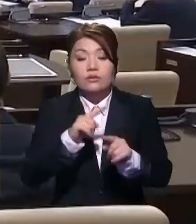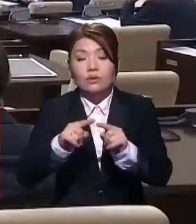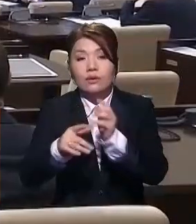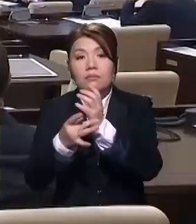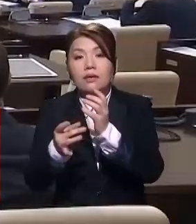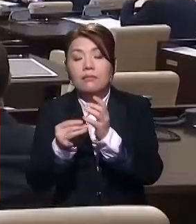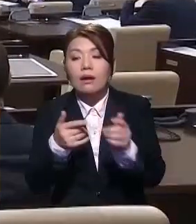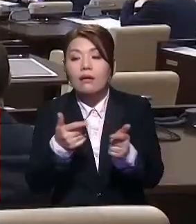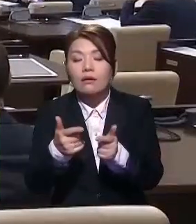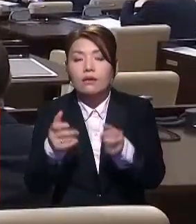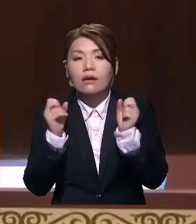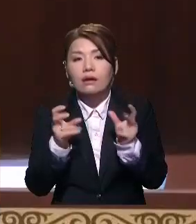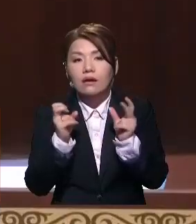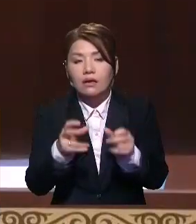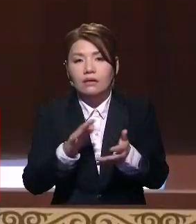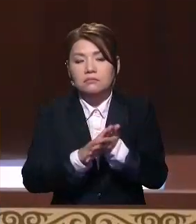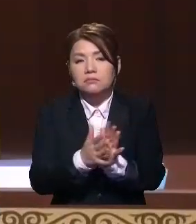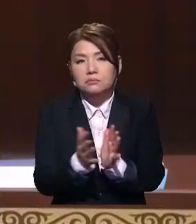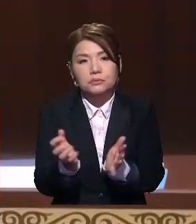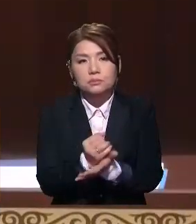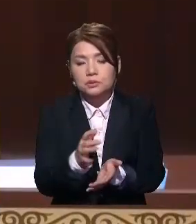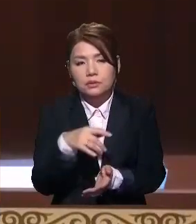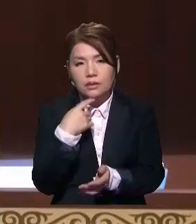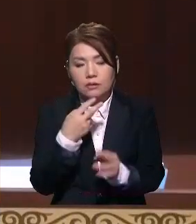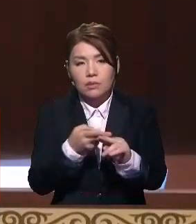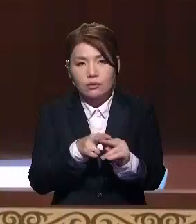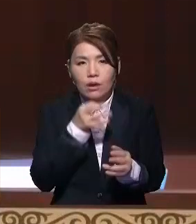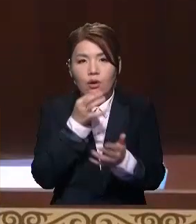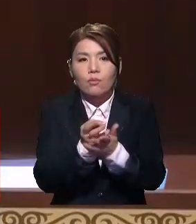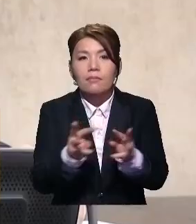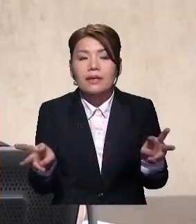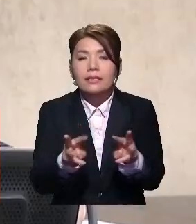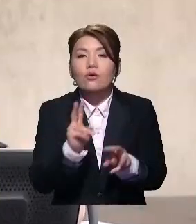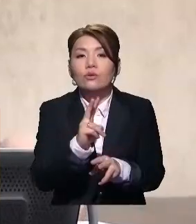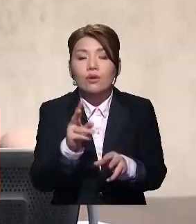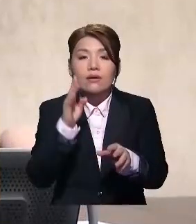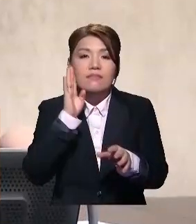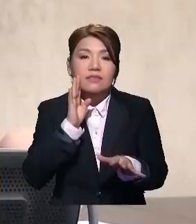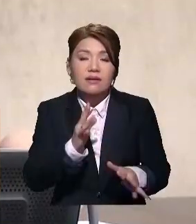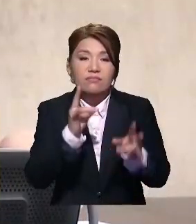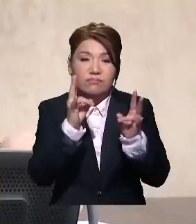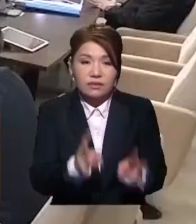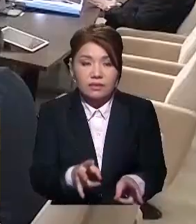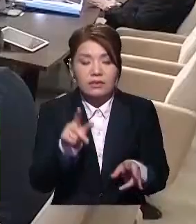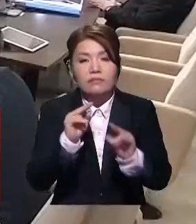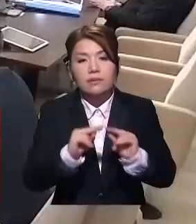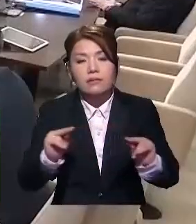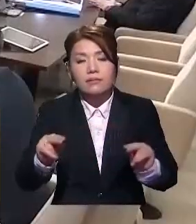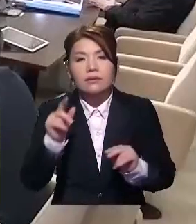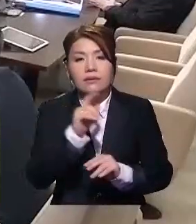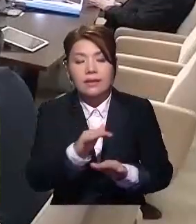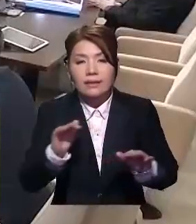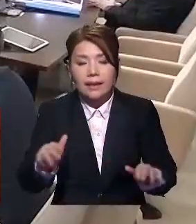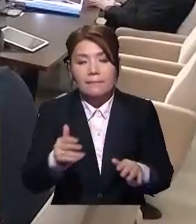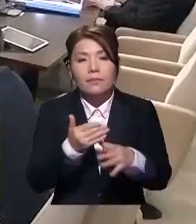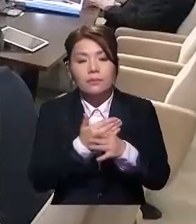дайындалуға мүмкіндігі де жағдайы да жоқ, деді депутат. Сондықтан жауапты министрлік судан зардап шеккен өңірлердегі оқушыларға көмек көрсету қажет